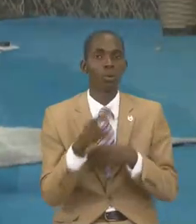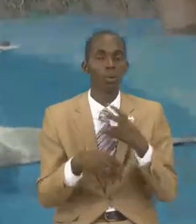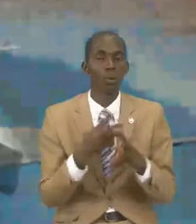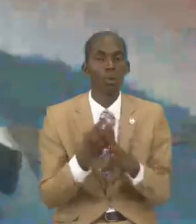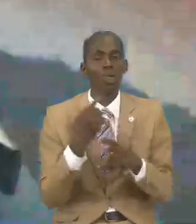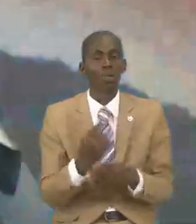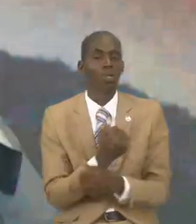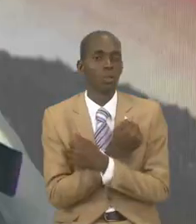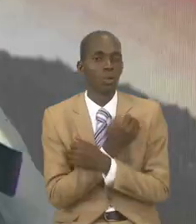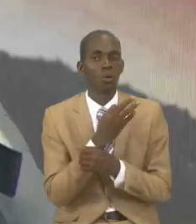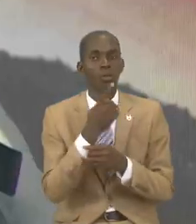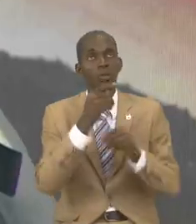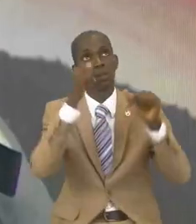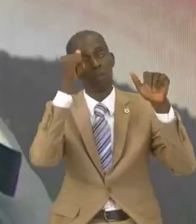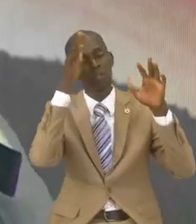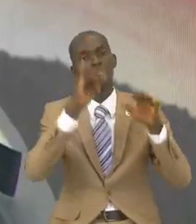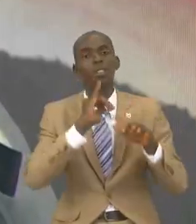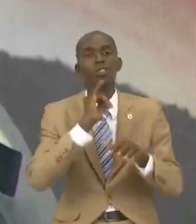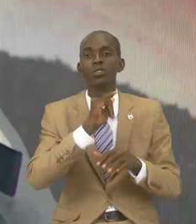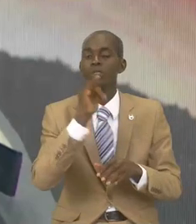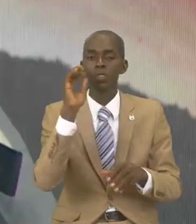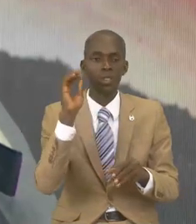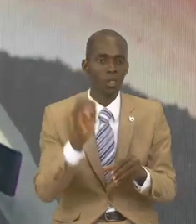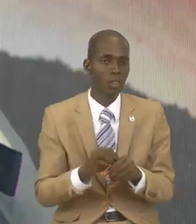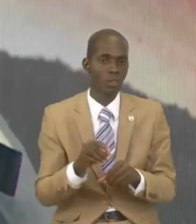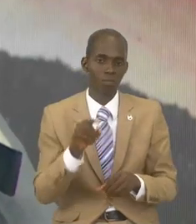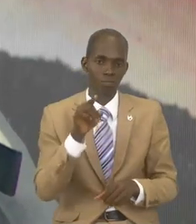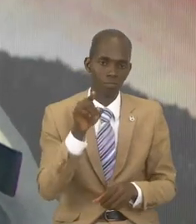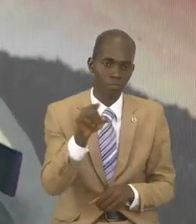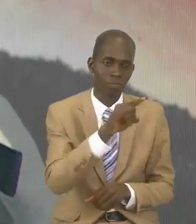l'amour du Père n'est point en lui.